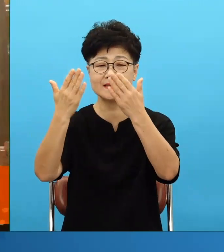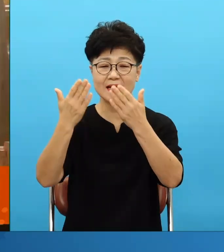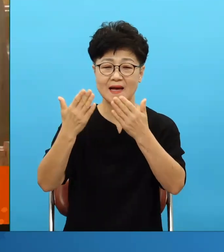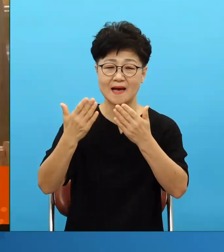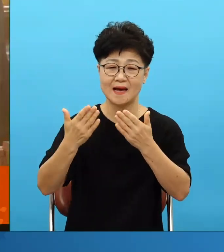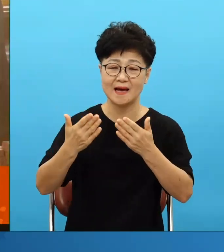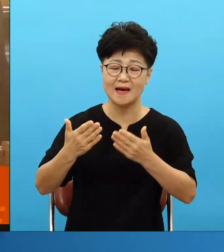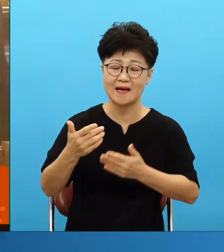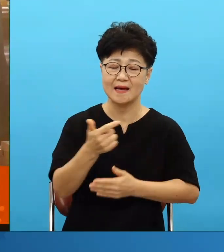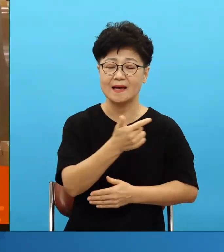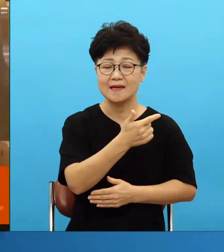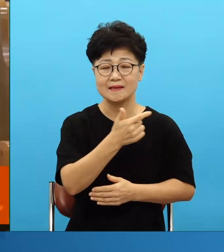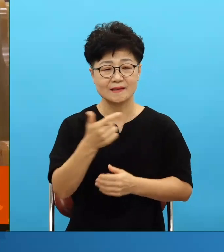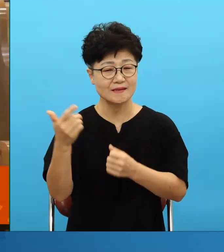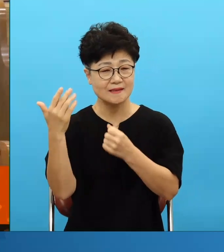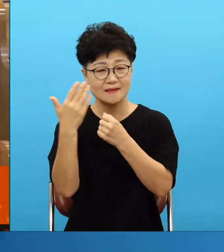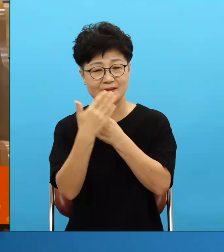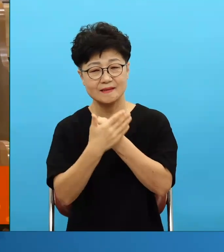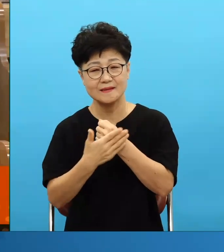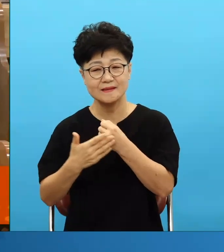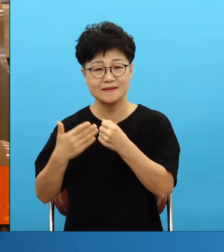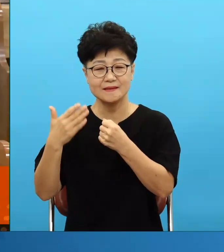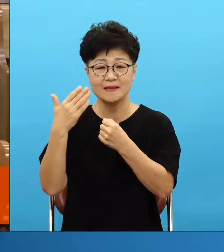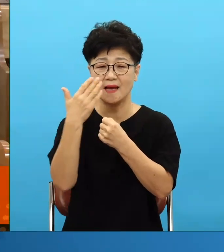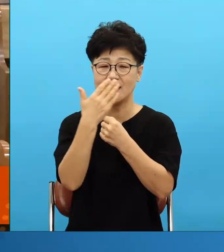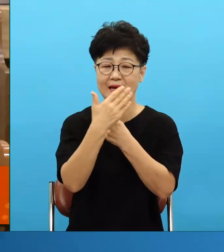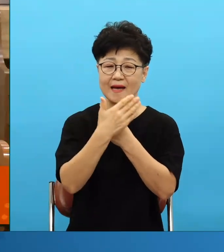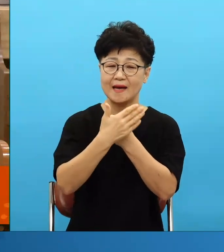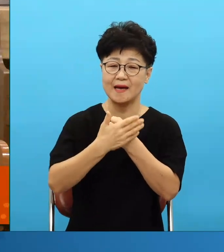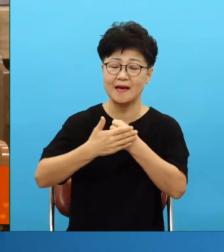보살피사 그 신은